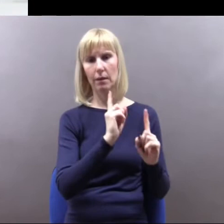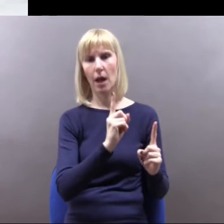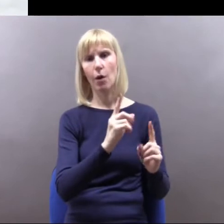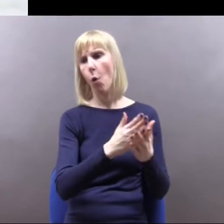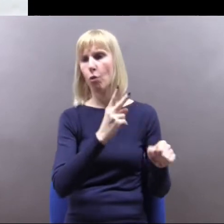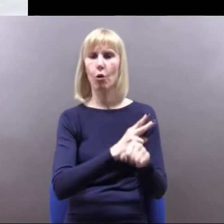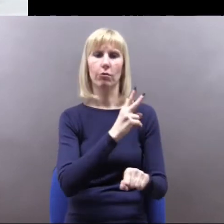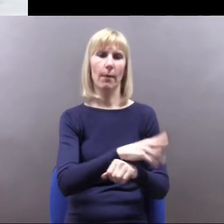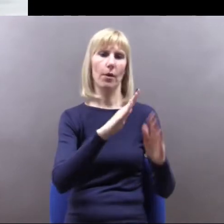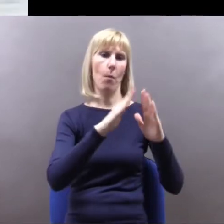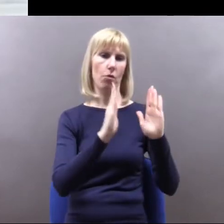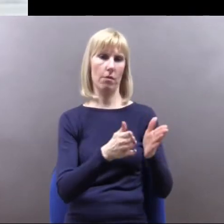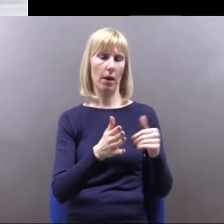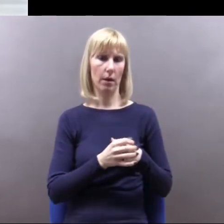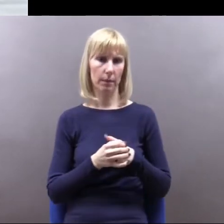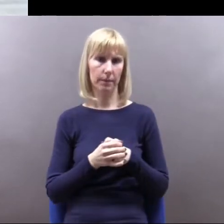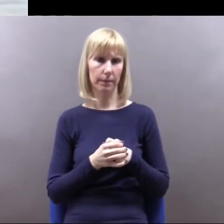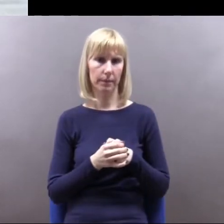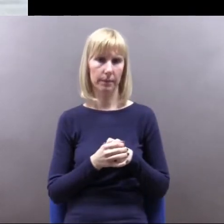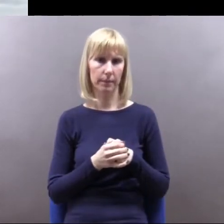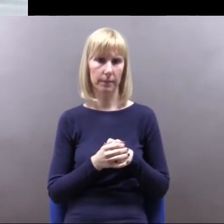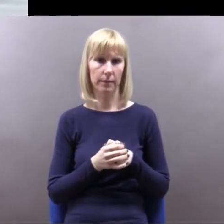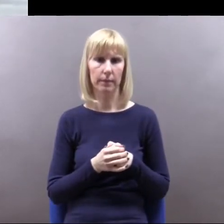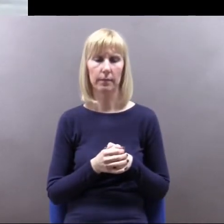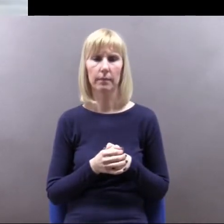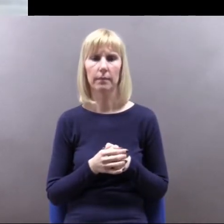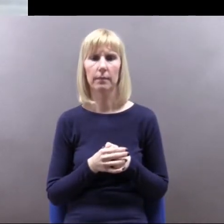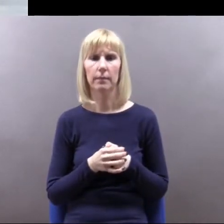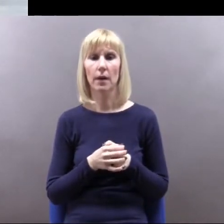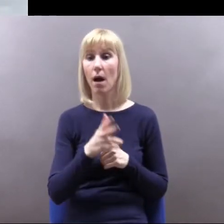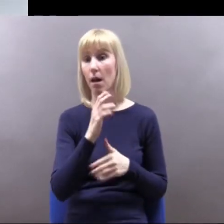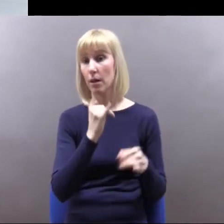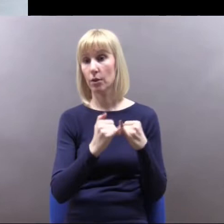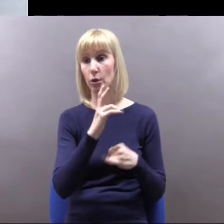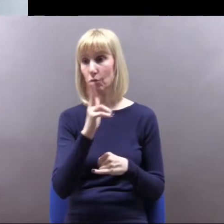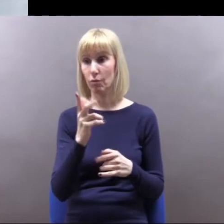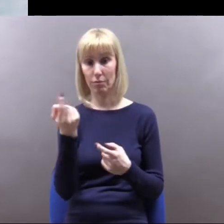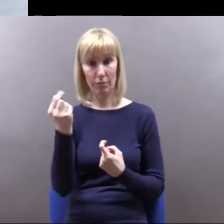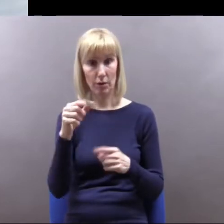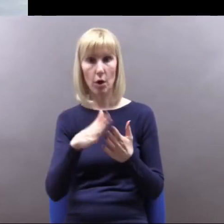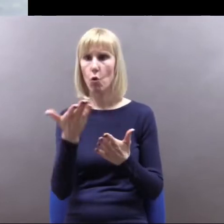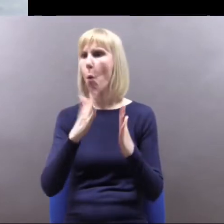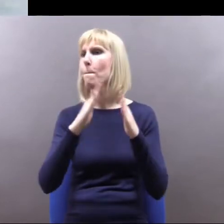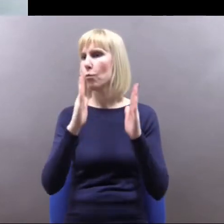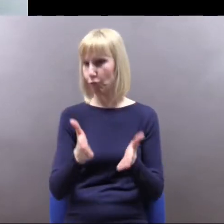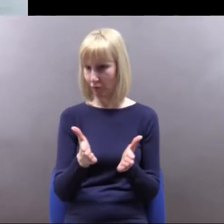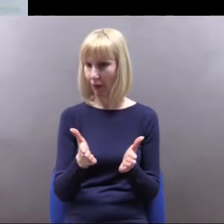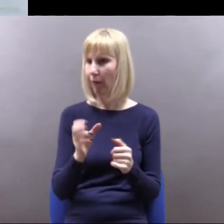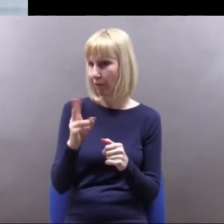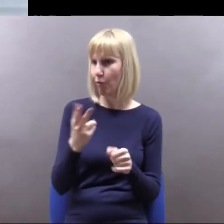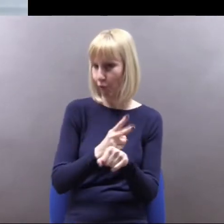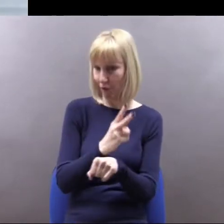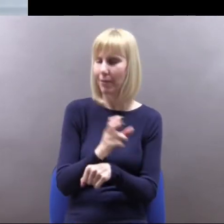oczywiście, proszę, tu mamy procedurę, tu jest pani odpowiedzialna za to, a że dzisiaj jej nie ma, no trudno, ale jutro będzie, więc jutro może ktoś